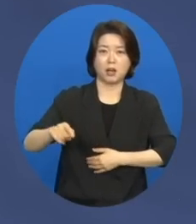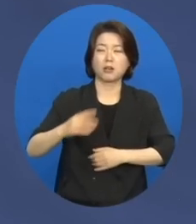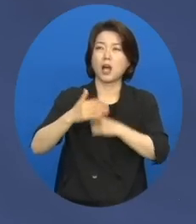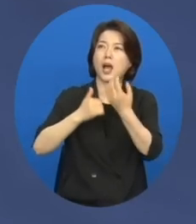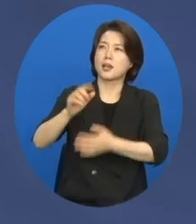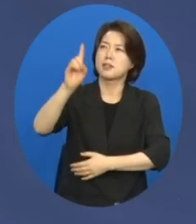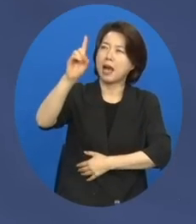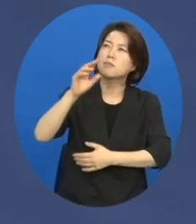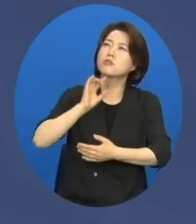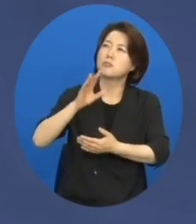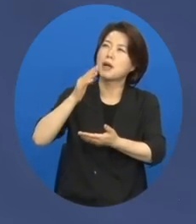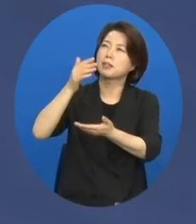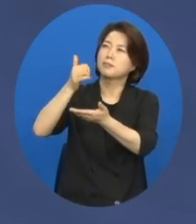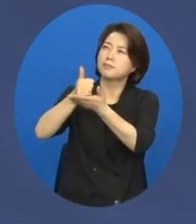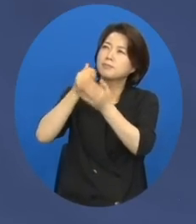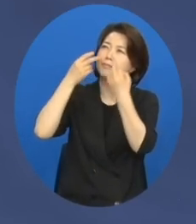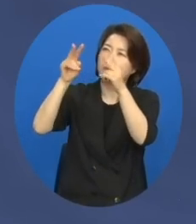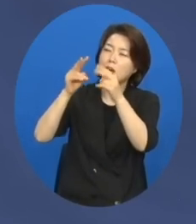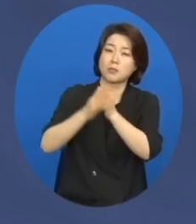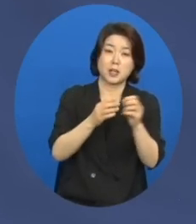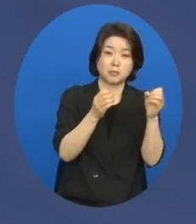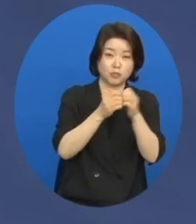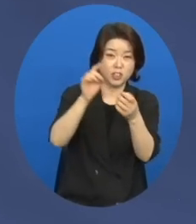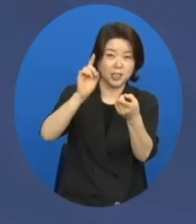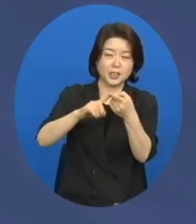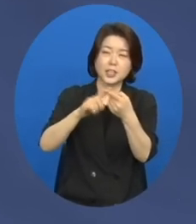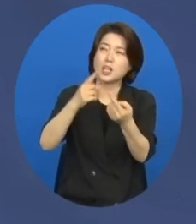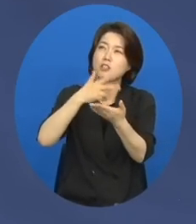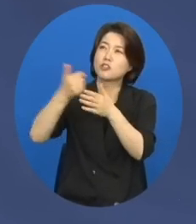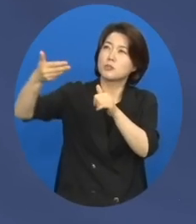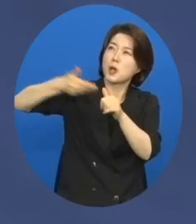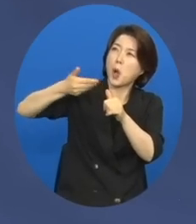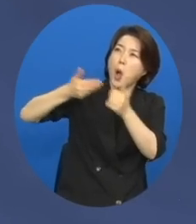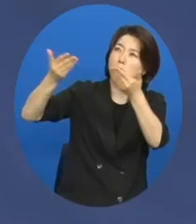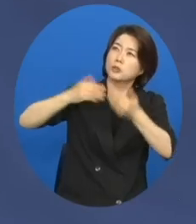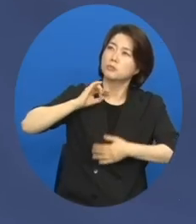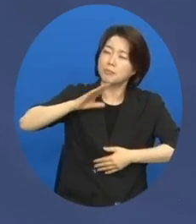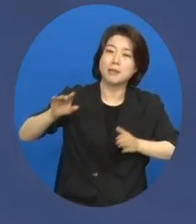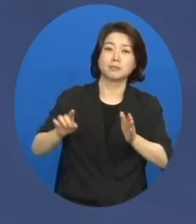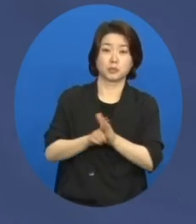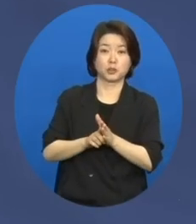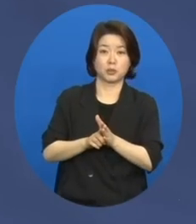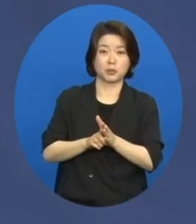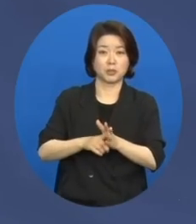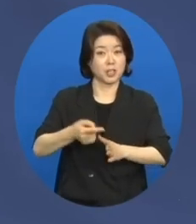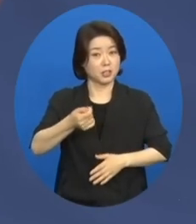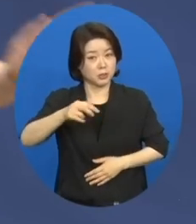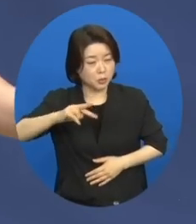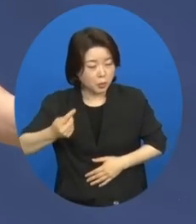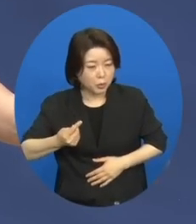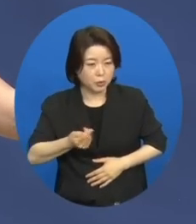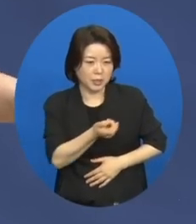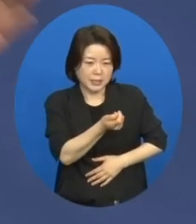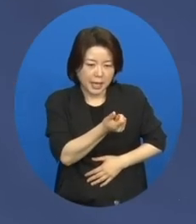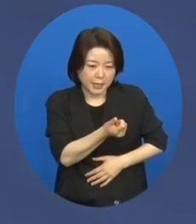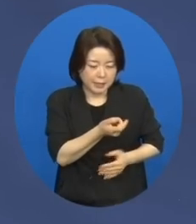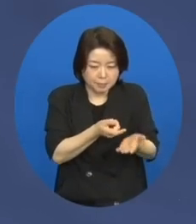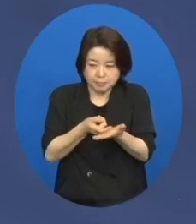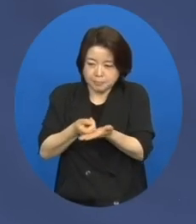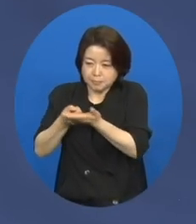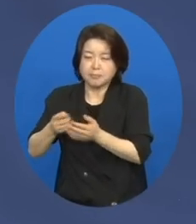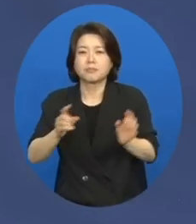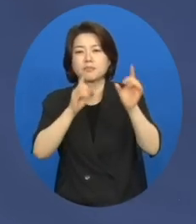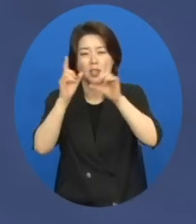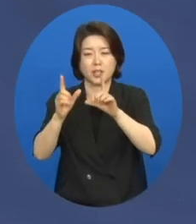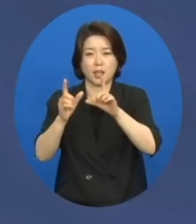쳐다보고 문자 그대로 주님의 공급만을 믿고, 그리고 이제 최소한의 삶을 살면서